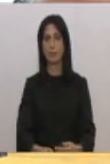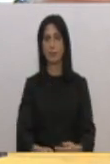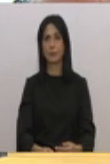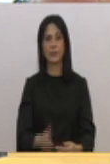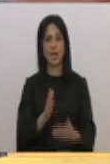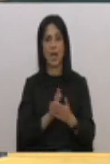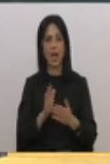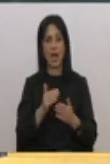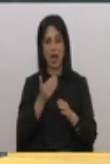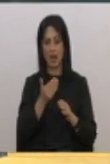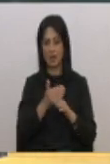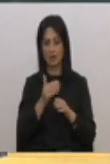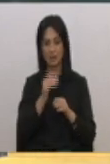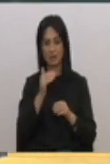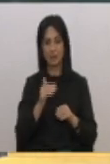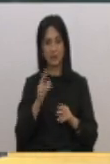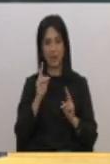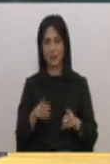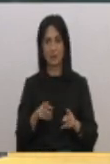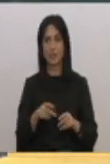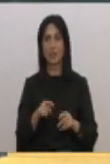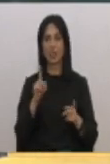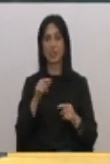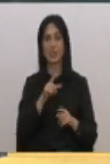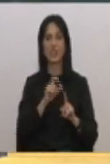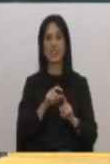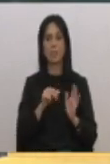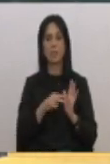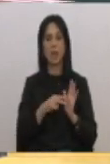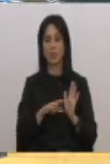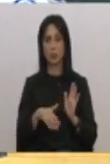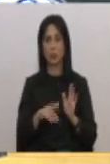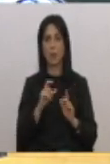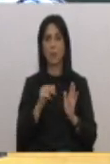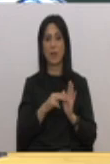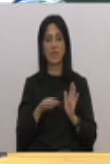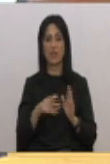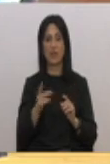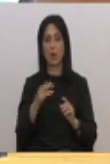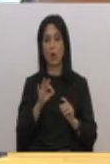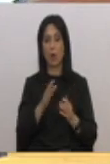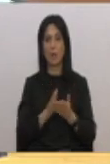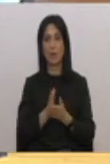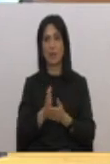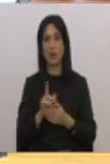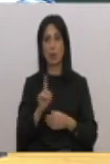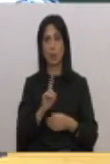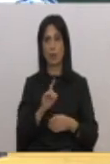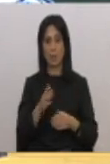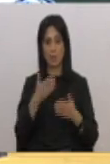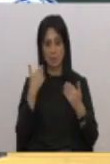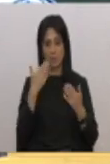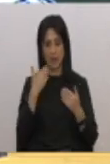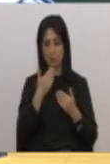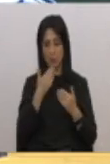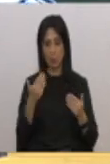არ ხართ თანმიმდევრული და შესაბამისად თქვენ სიტყვას ფასი არ აქვს, ფასი არ აქვს იმასთან მიმართებაში, რომ მარტივ